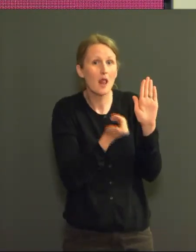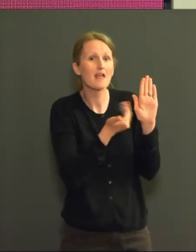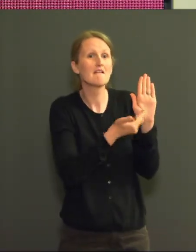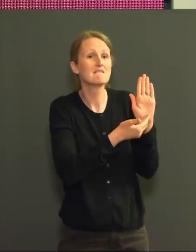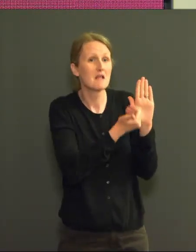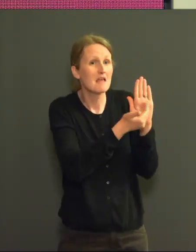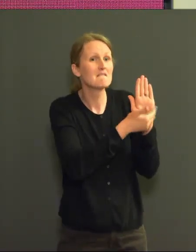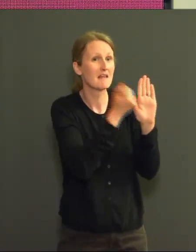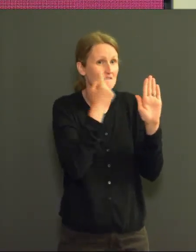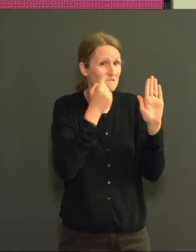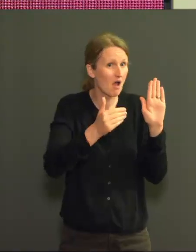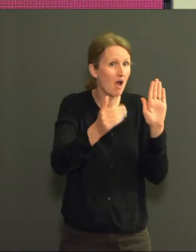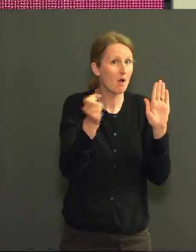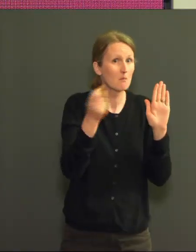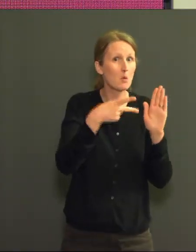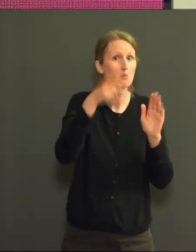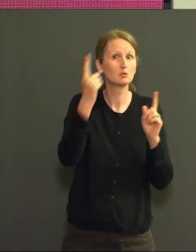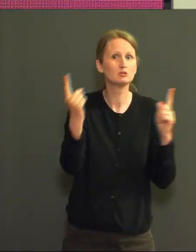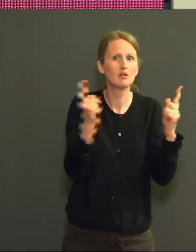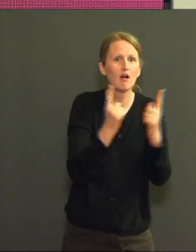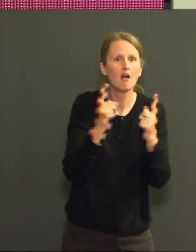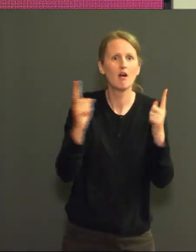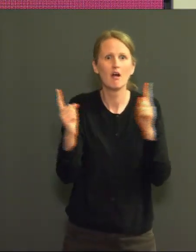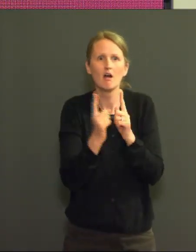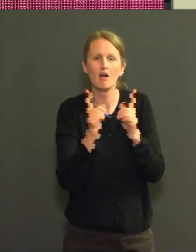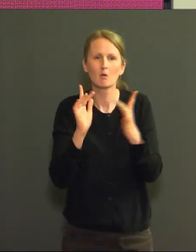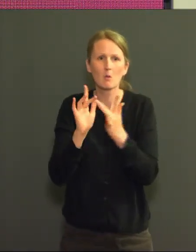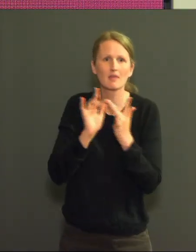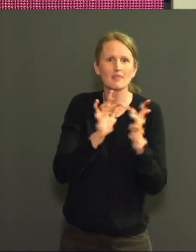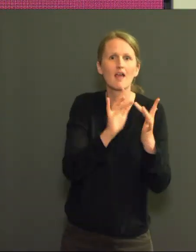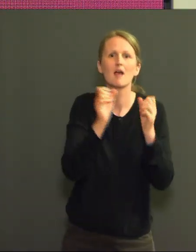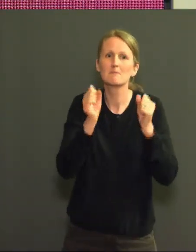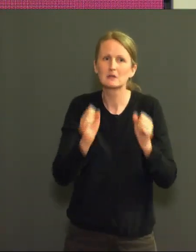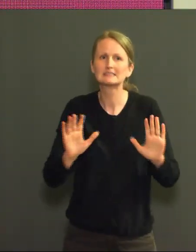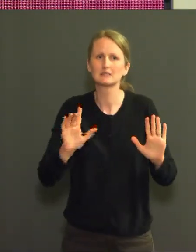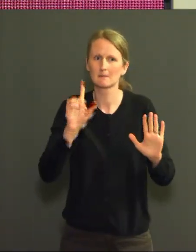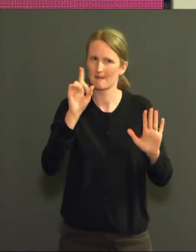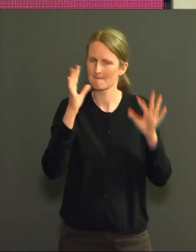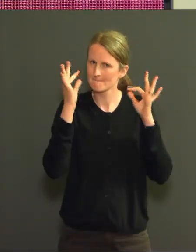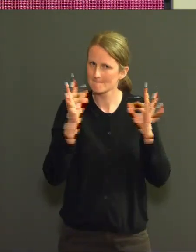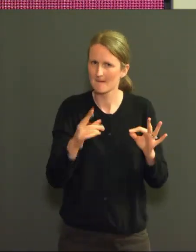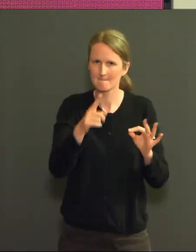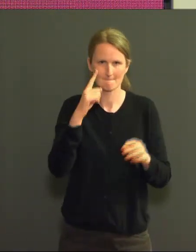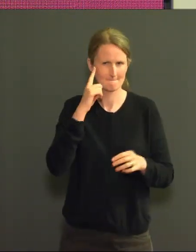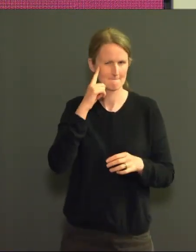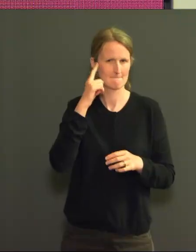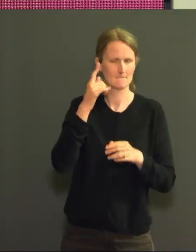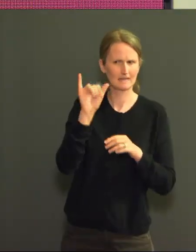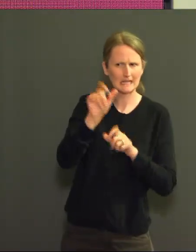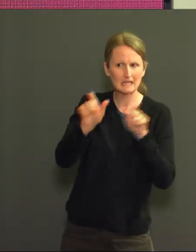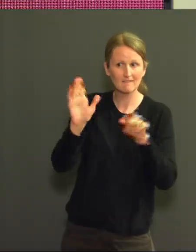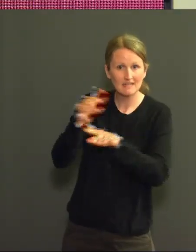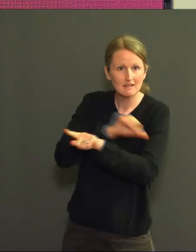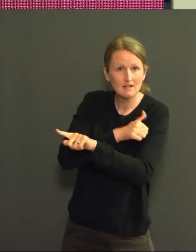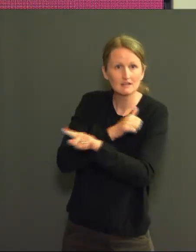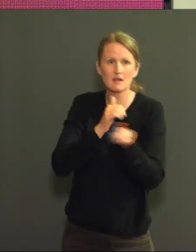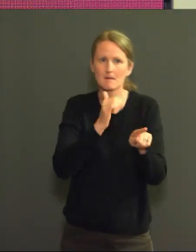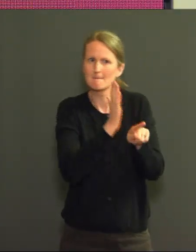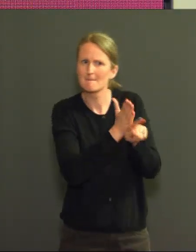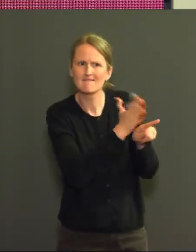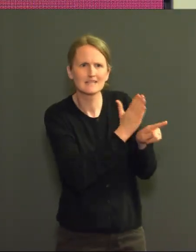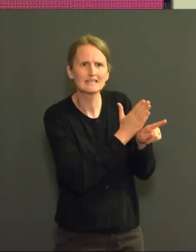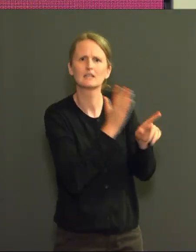de réagir et de se comporter pour diminuer au maximum le risque de transmission virale. Les règles de